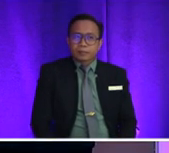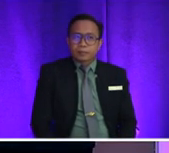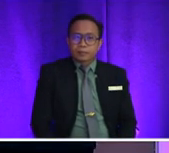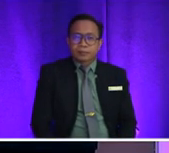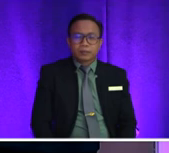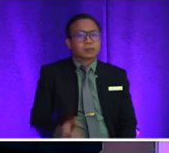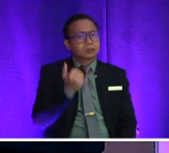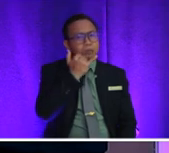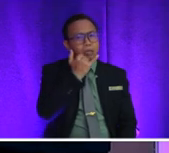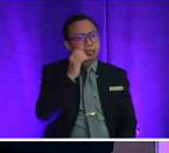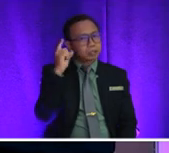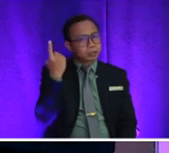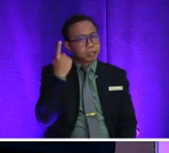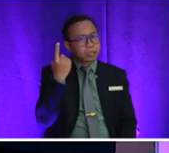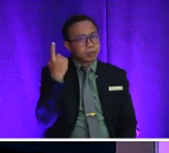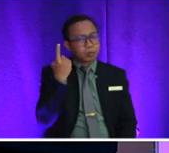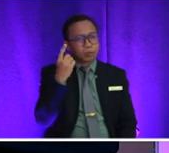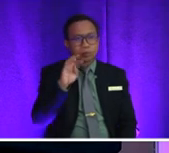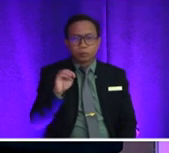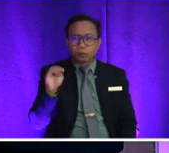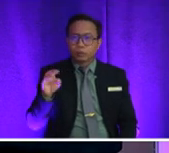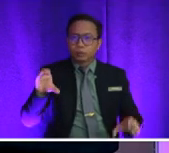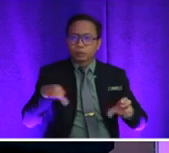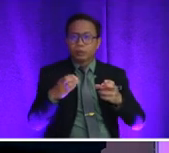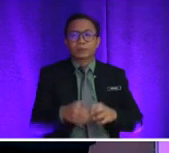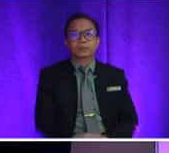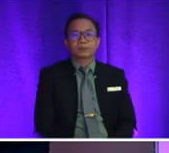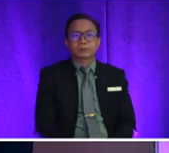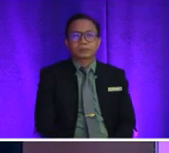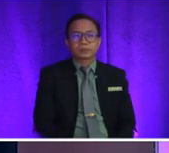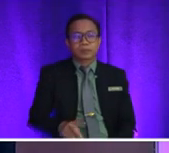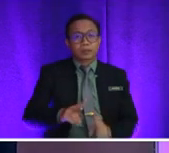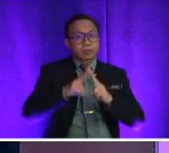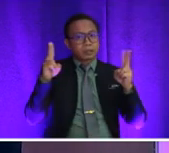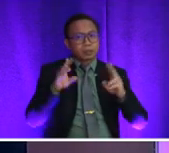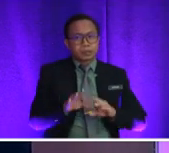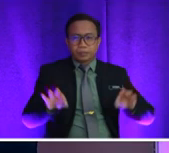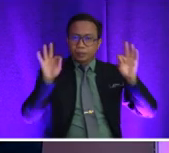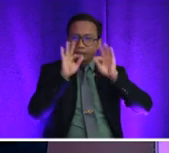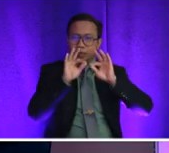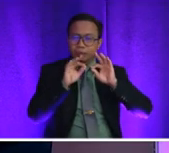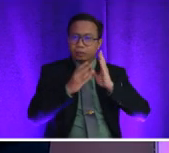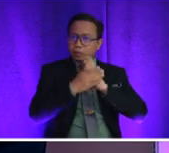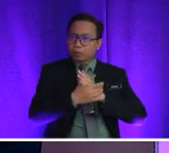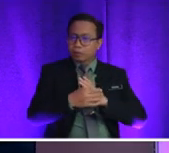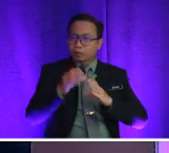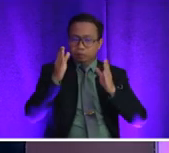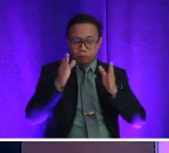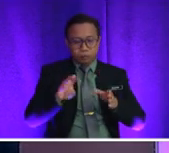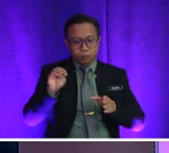ke siapa yang biasa dilakukan oleh calon nah ini sangat penting lah yang ini adalah biasa dilakukan oleh